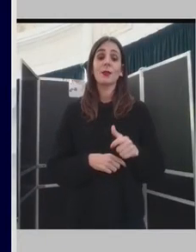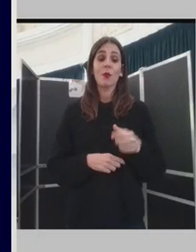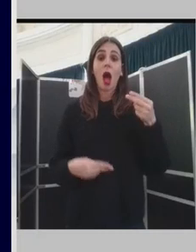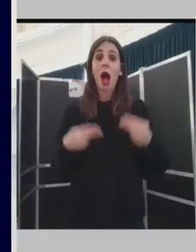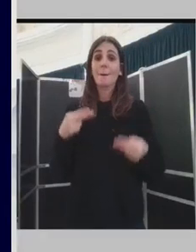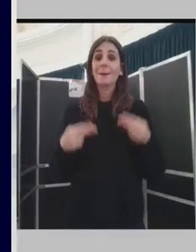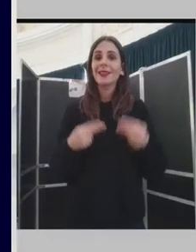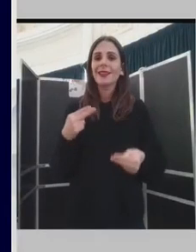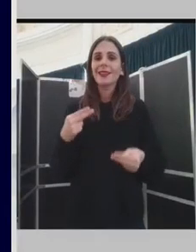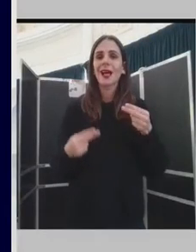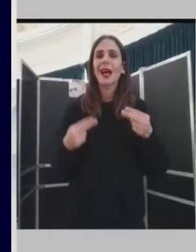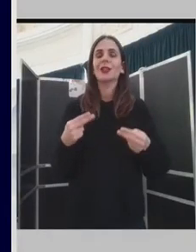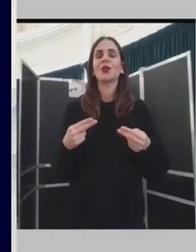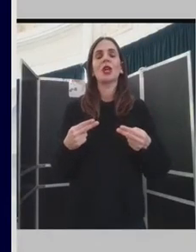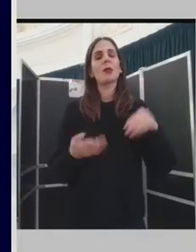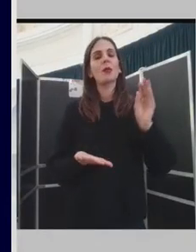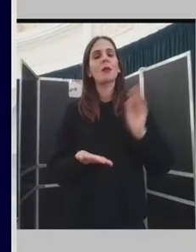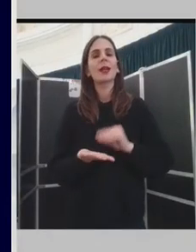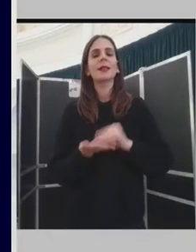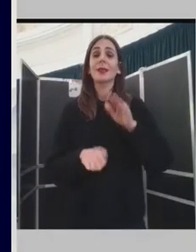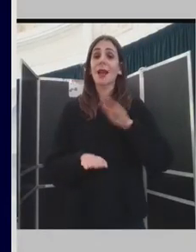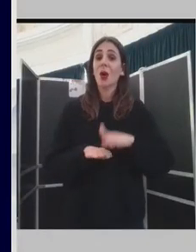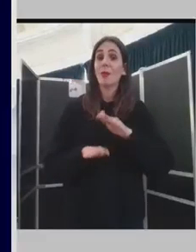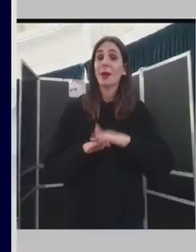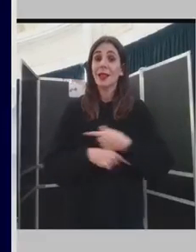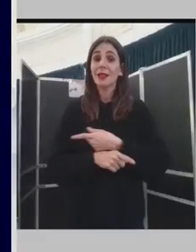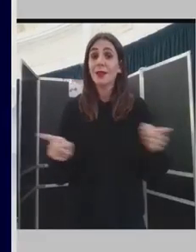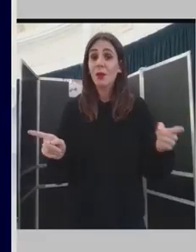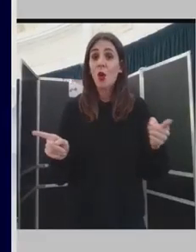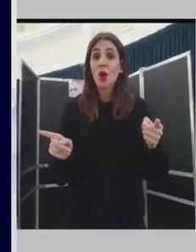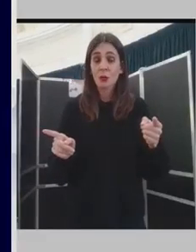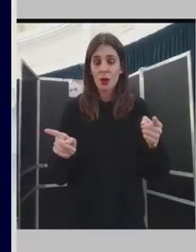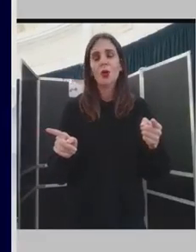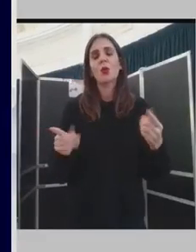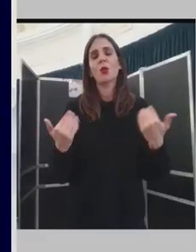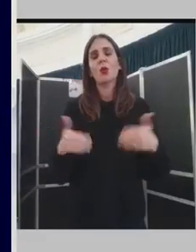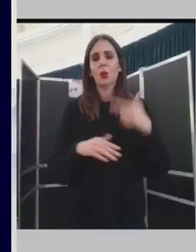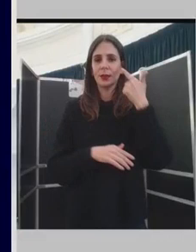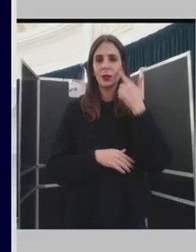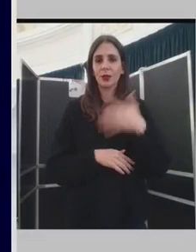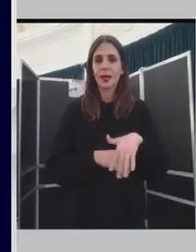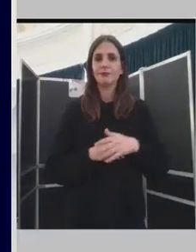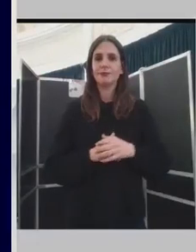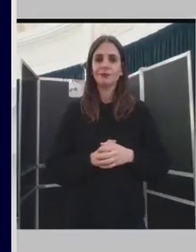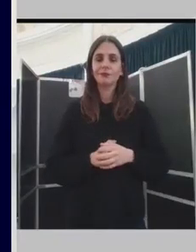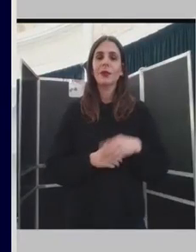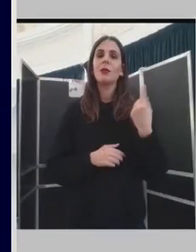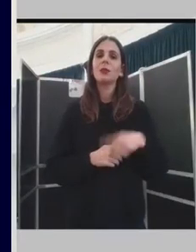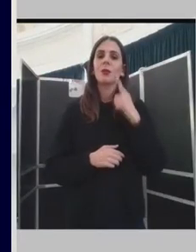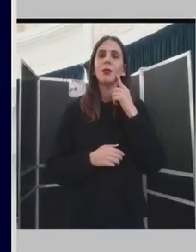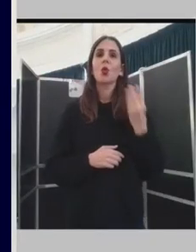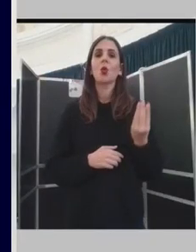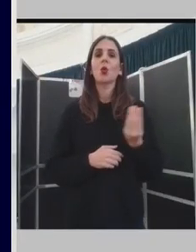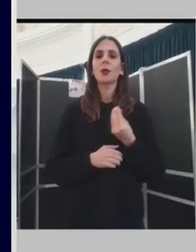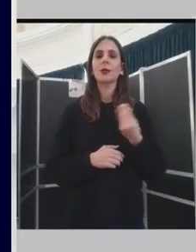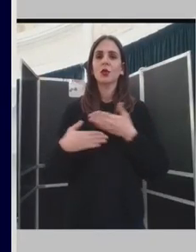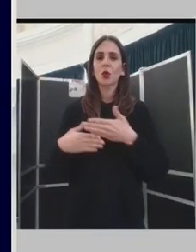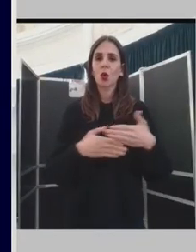contare su una presenza competente, efficace, vigile. Tutto questo deve diventare senso comune, cioè